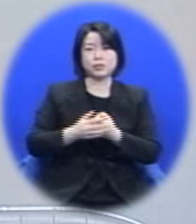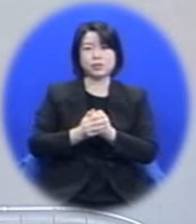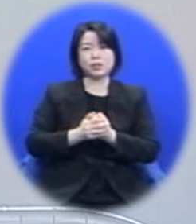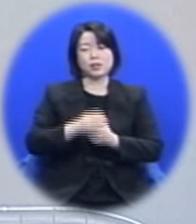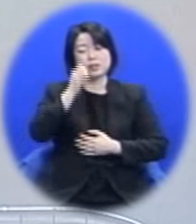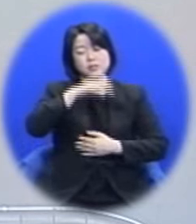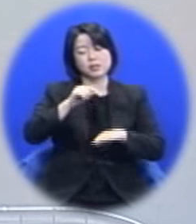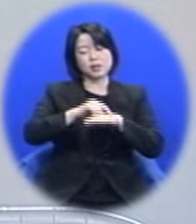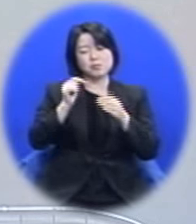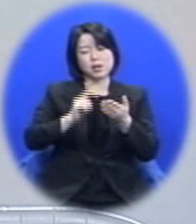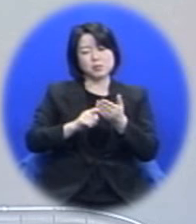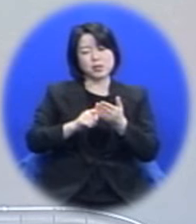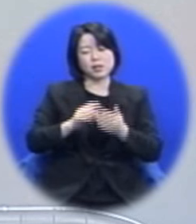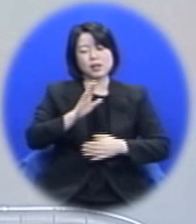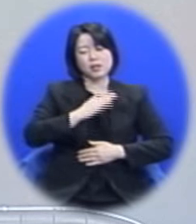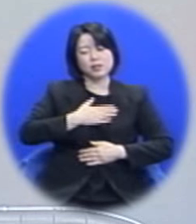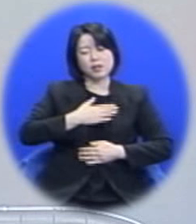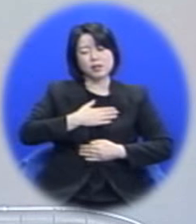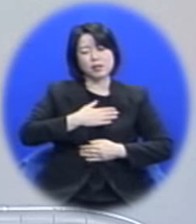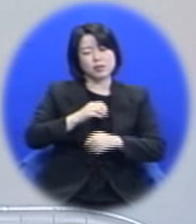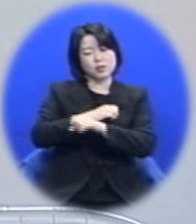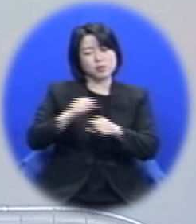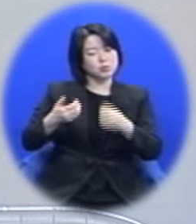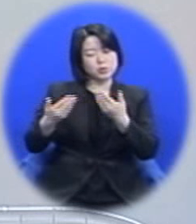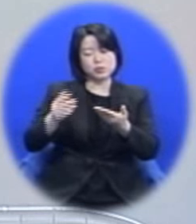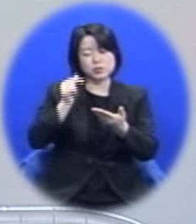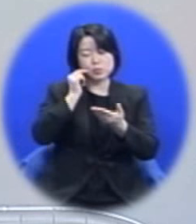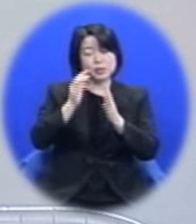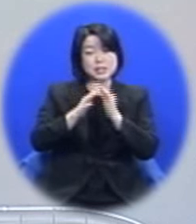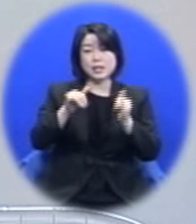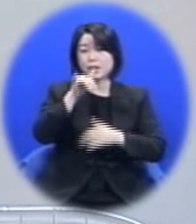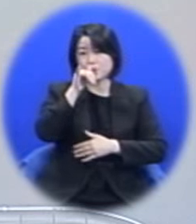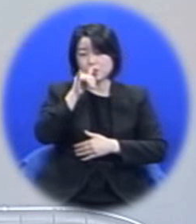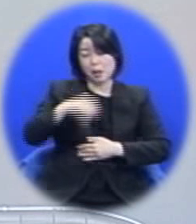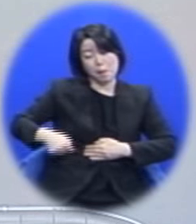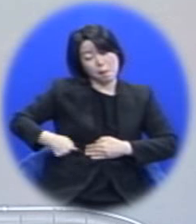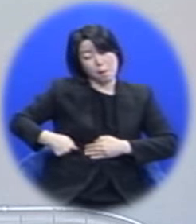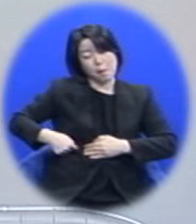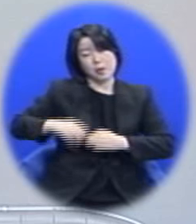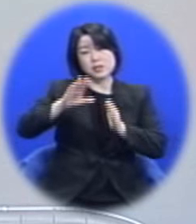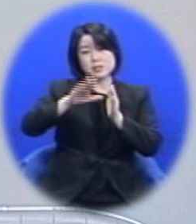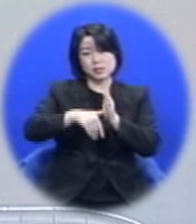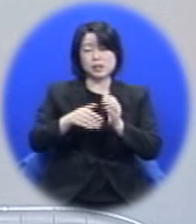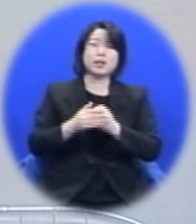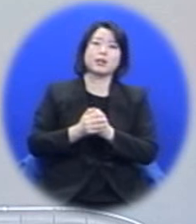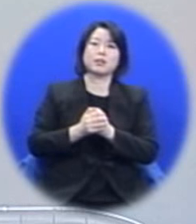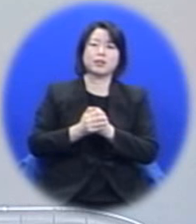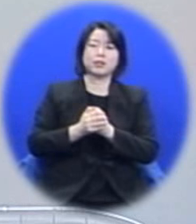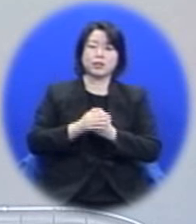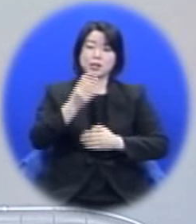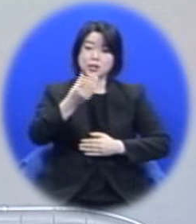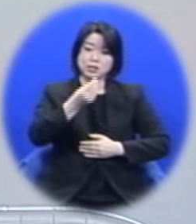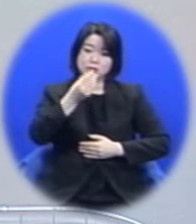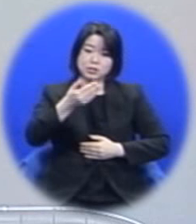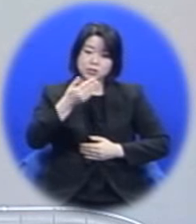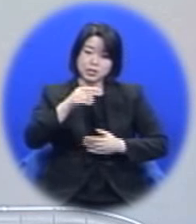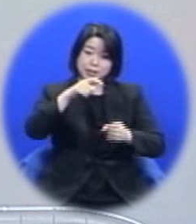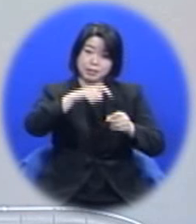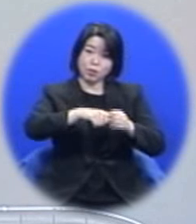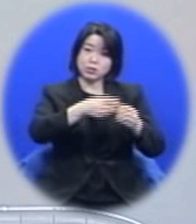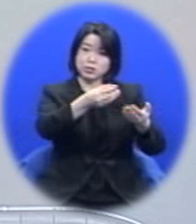그냥 마음에 아 내가 용서 못하는 사람이 있는데 그런 마음에 찔림이 있는 상태에서 성찬떡을